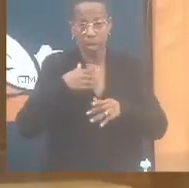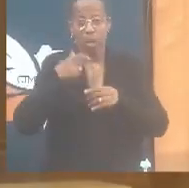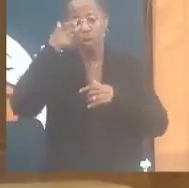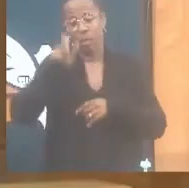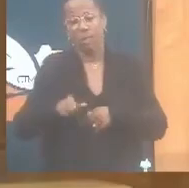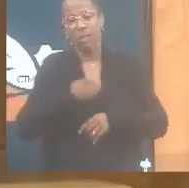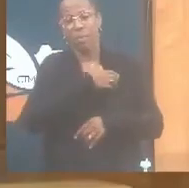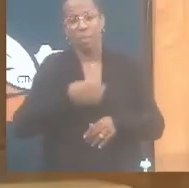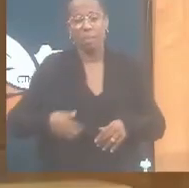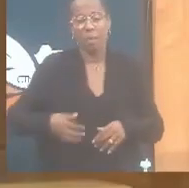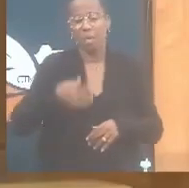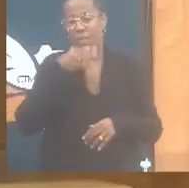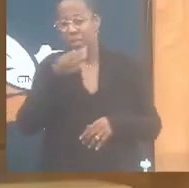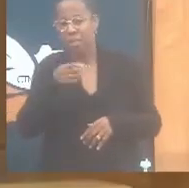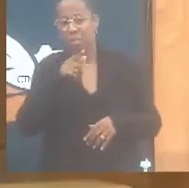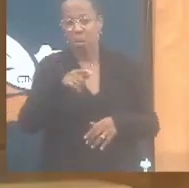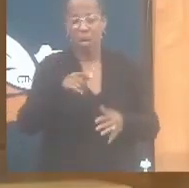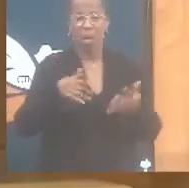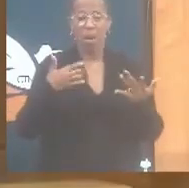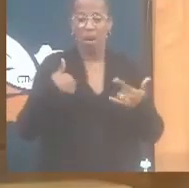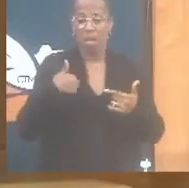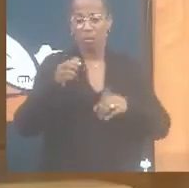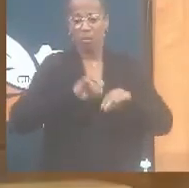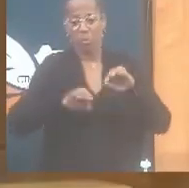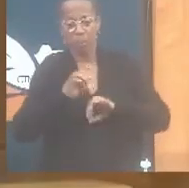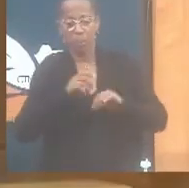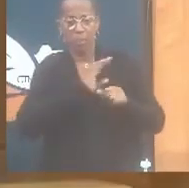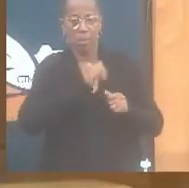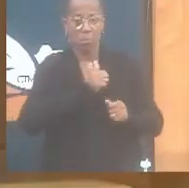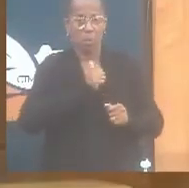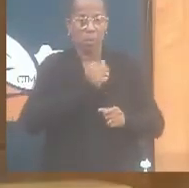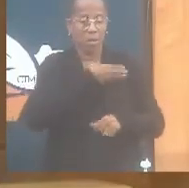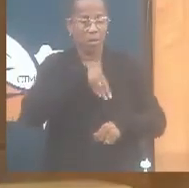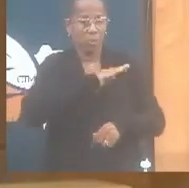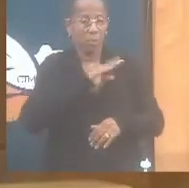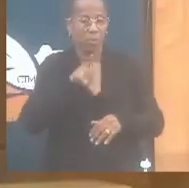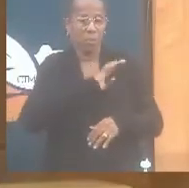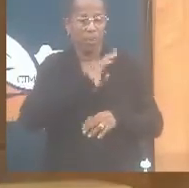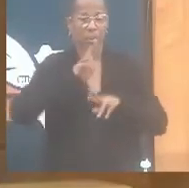le maltraitais parce que j'étais sans charge, je n'avais pas commencé les travaux. Or, tout